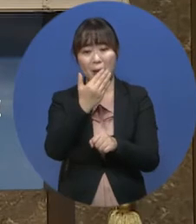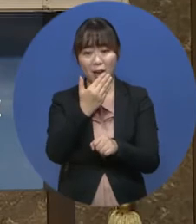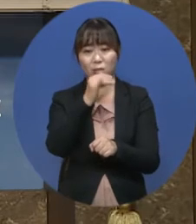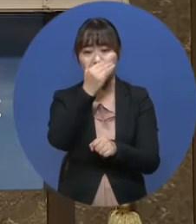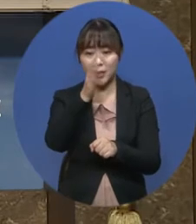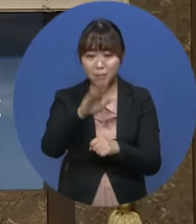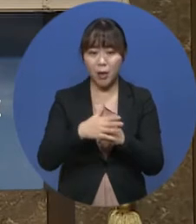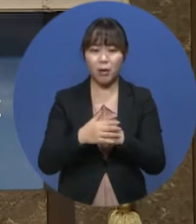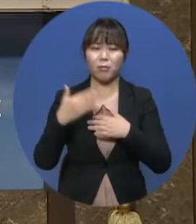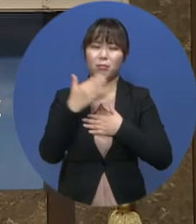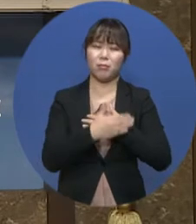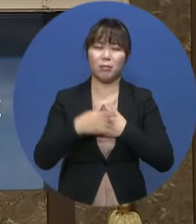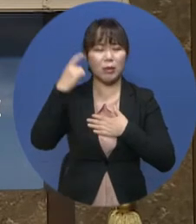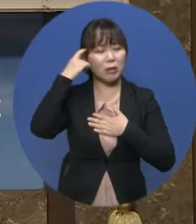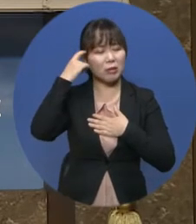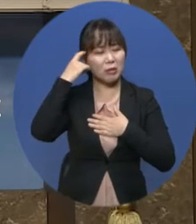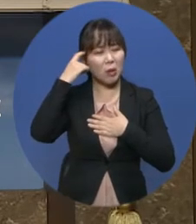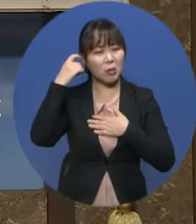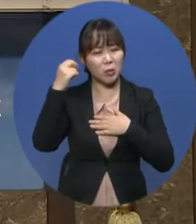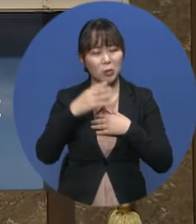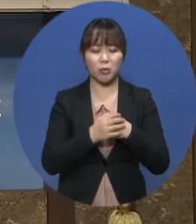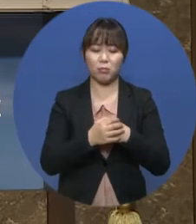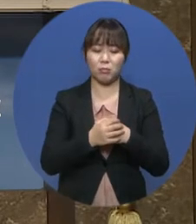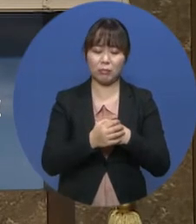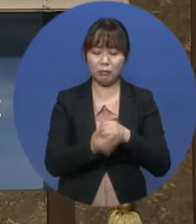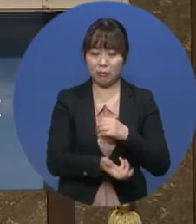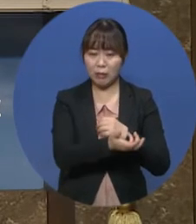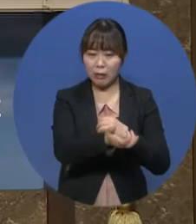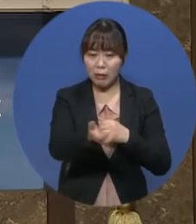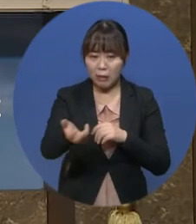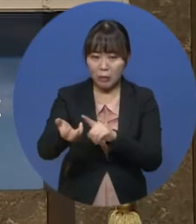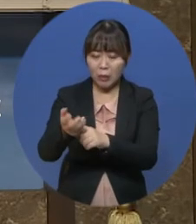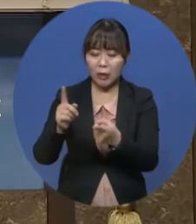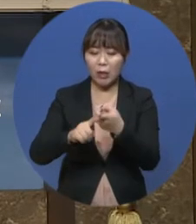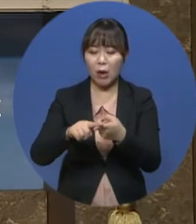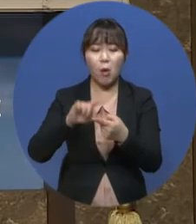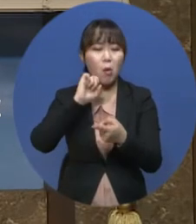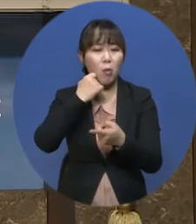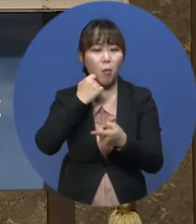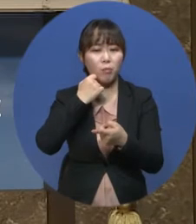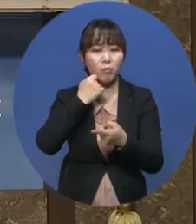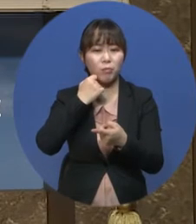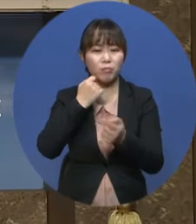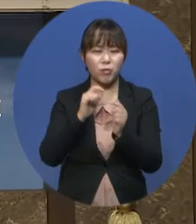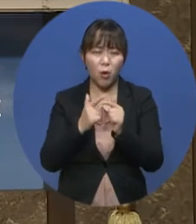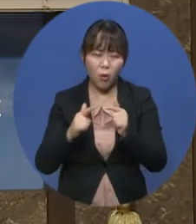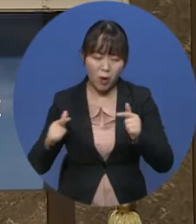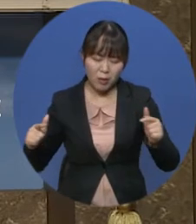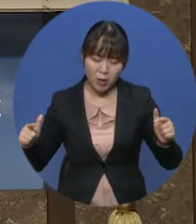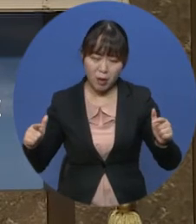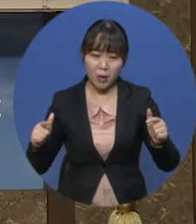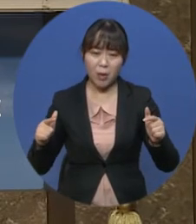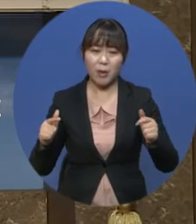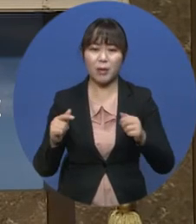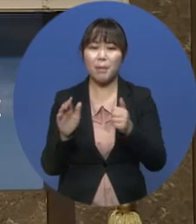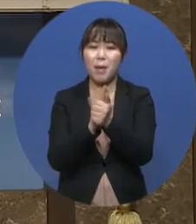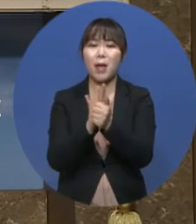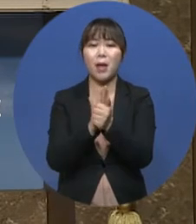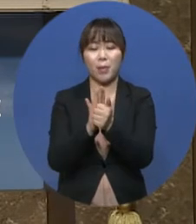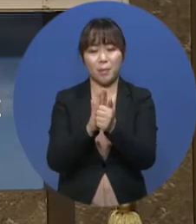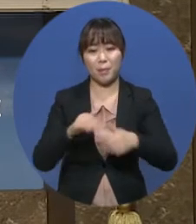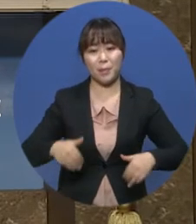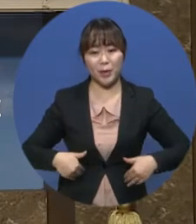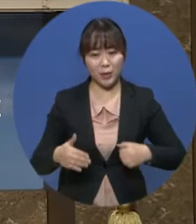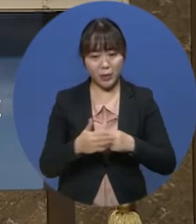전신적인 문제 또 이동 의 예 어려움이 있는 문제의 이런 것들이 같이 - 해야 되기 때문에